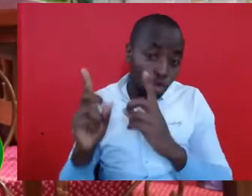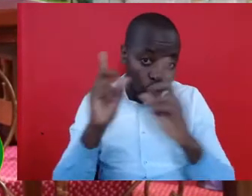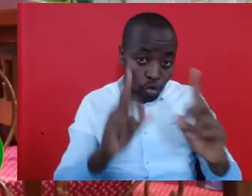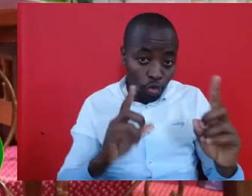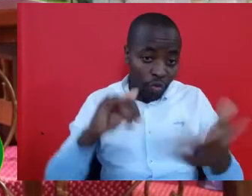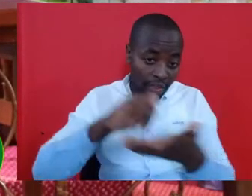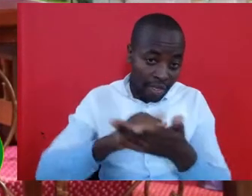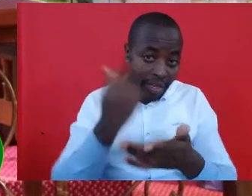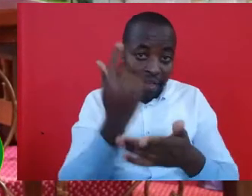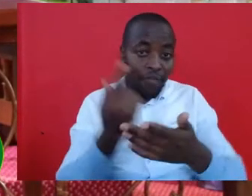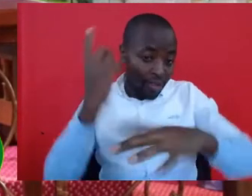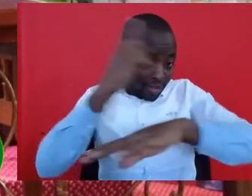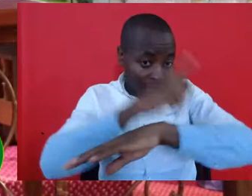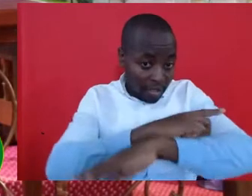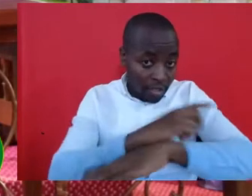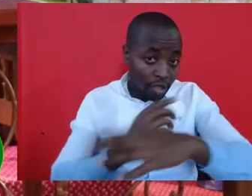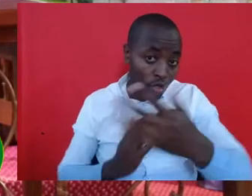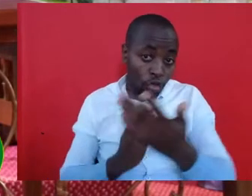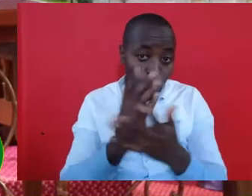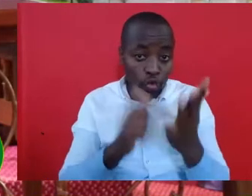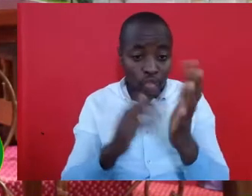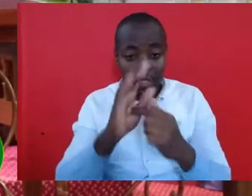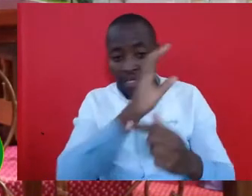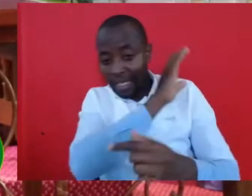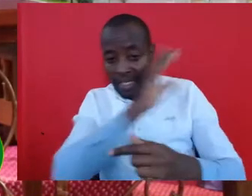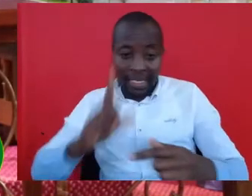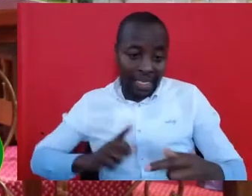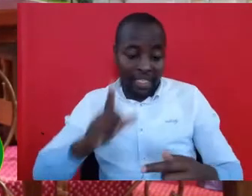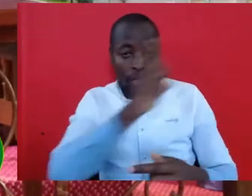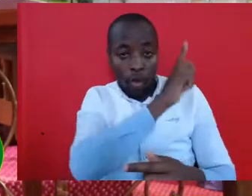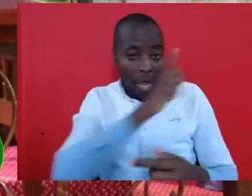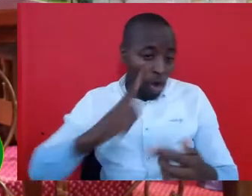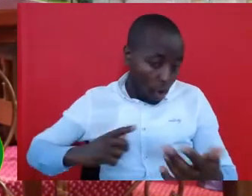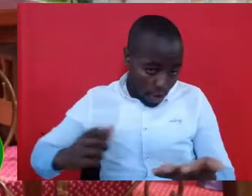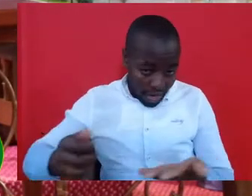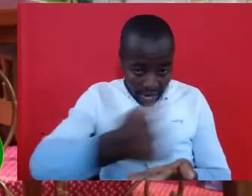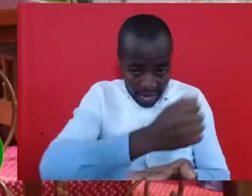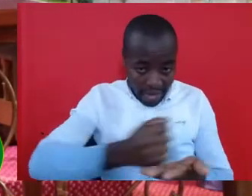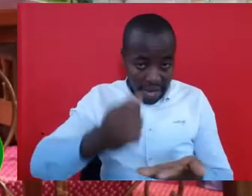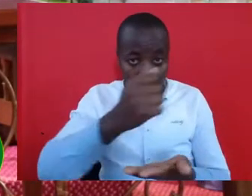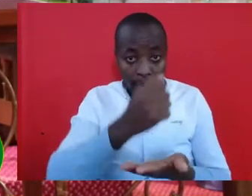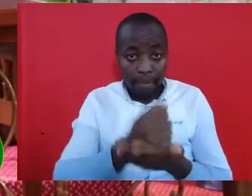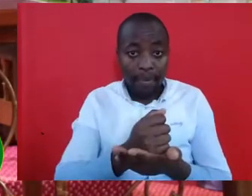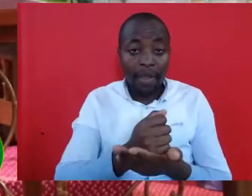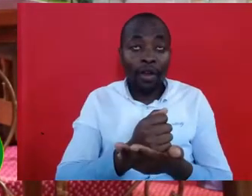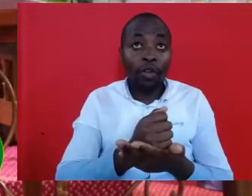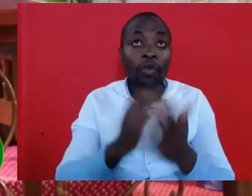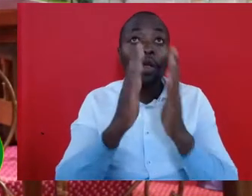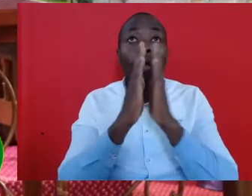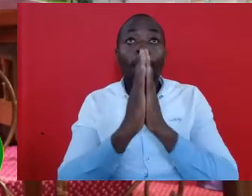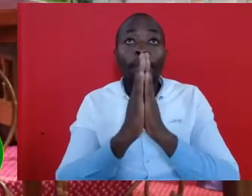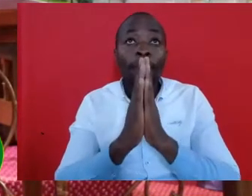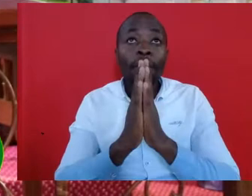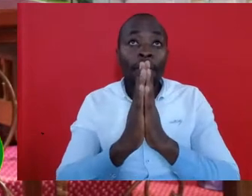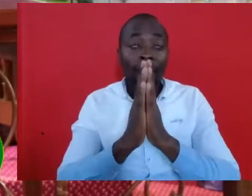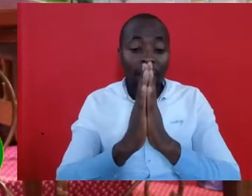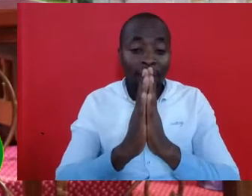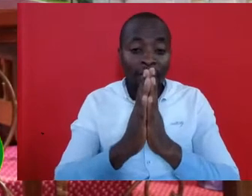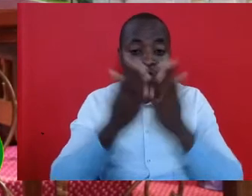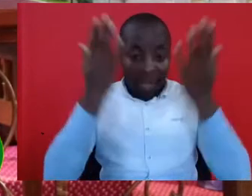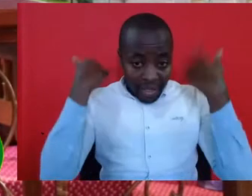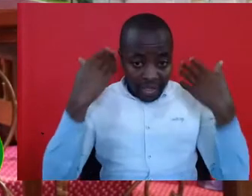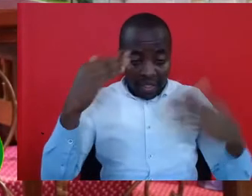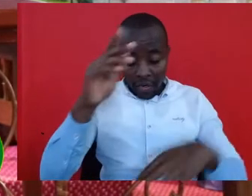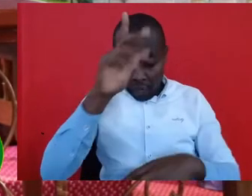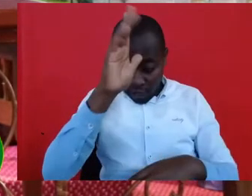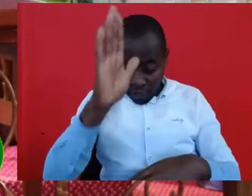yako, kwa Yesu Kristo Bwana wetu. Tuombe kwa serikali. Mwenyezi Mungu watawale mataifa yote, na